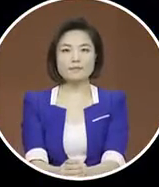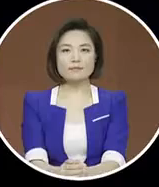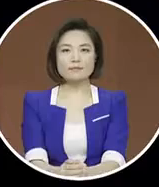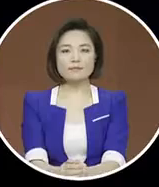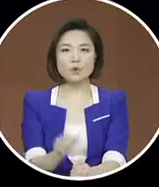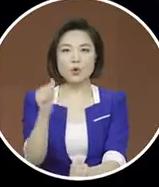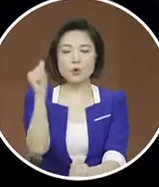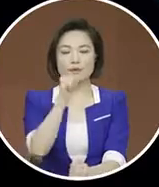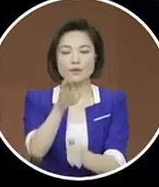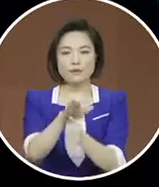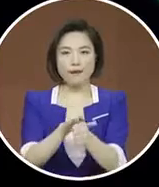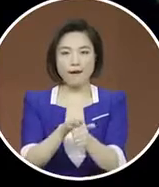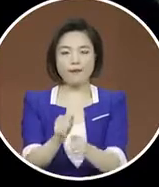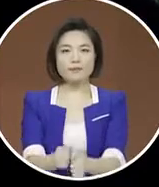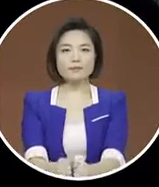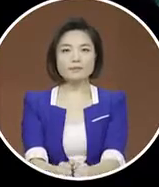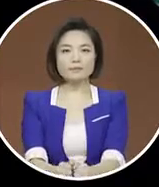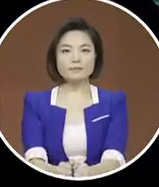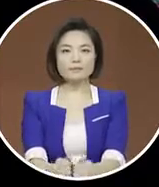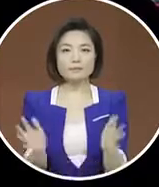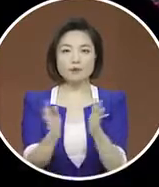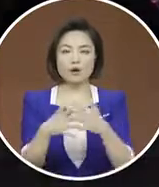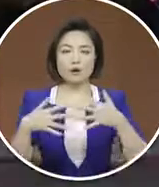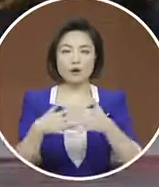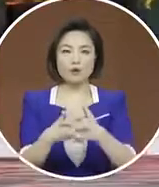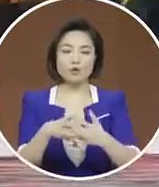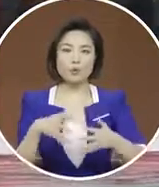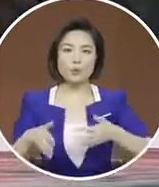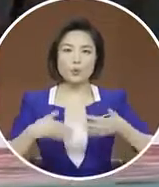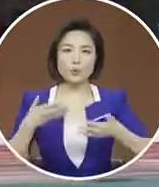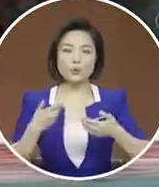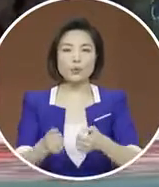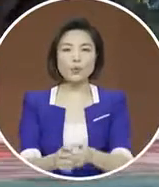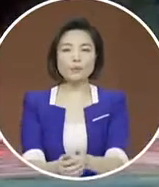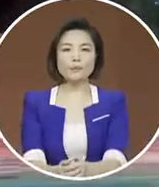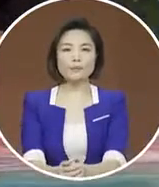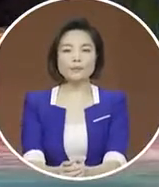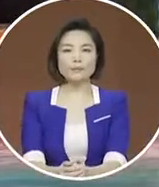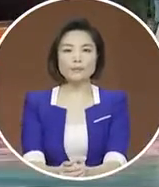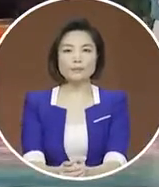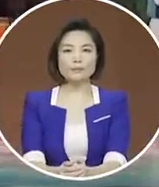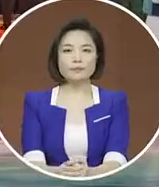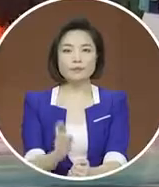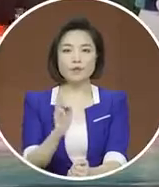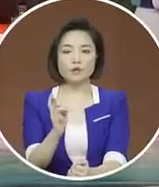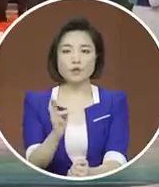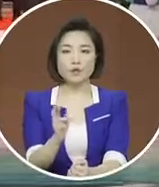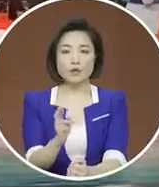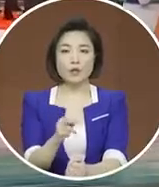真诚的爱，和谐、愉悦、恬静，这是一片